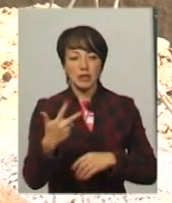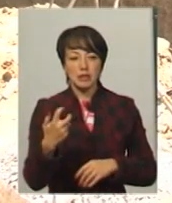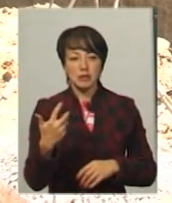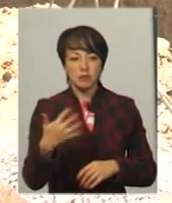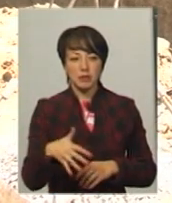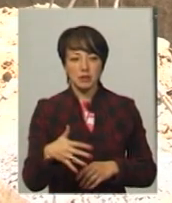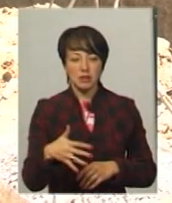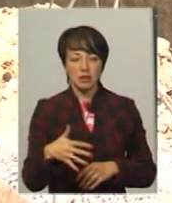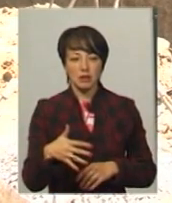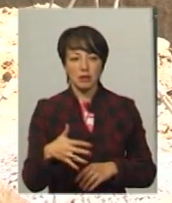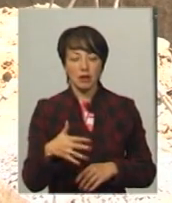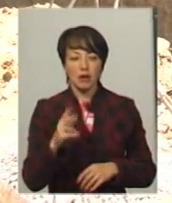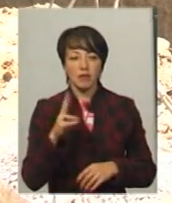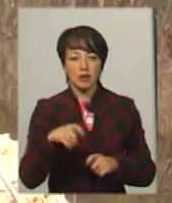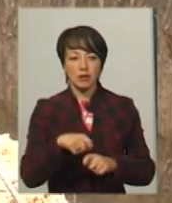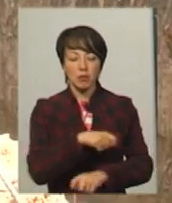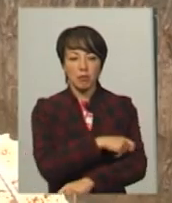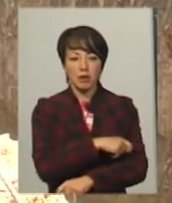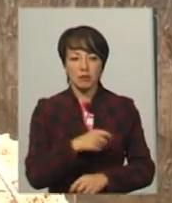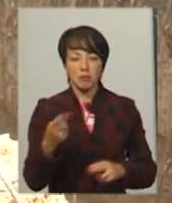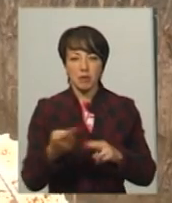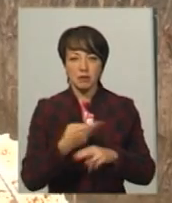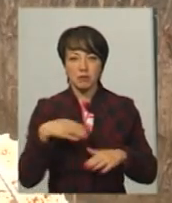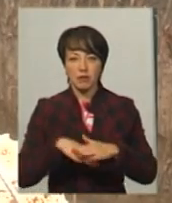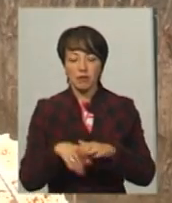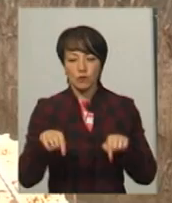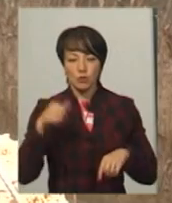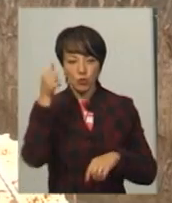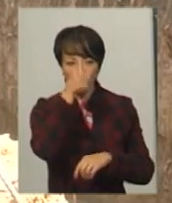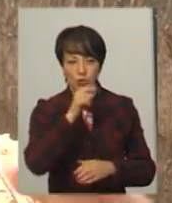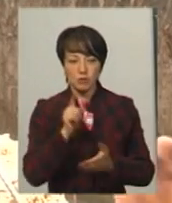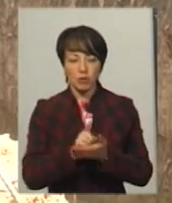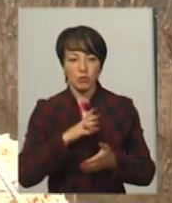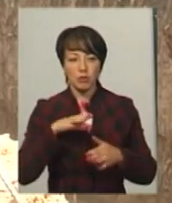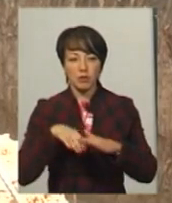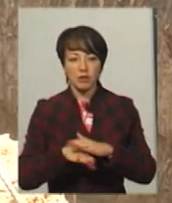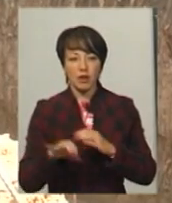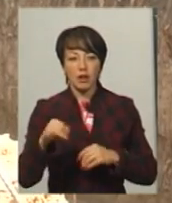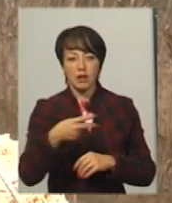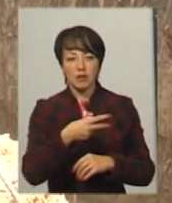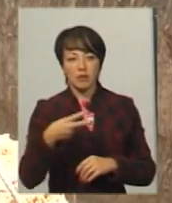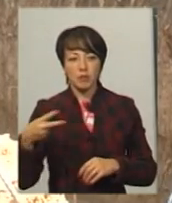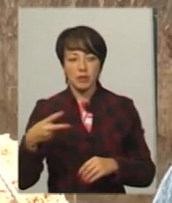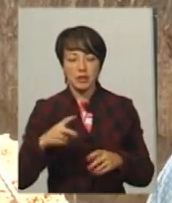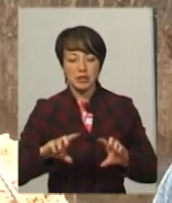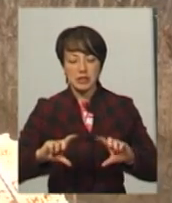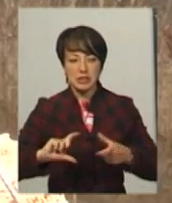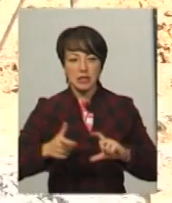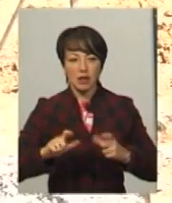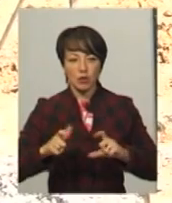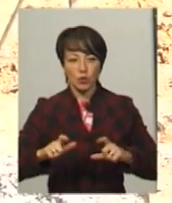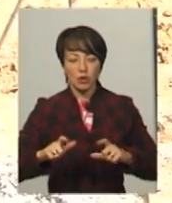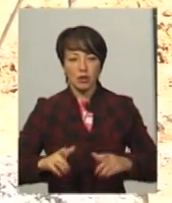350 квадратних метрів без підвалу. В цьому році має бути підвал і два етажа цегляної кладки з